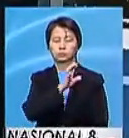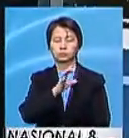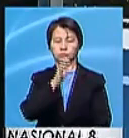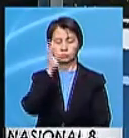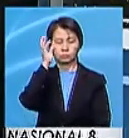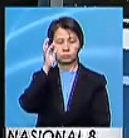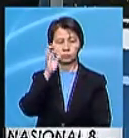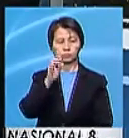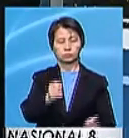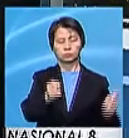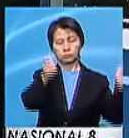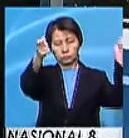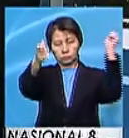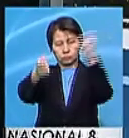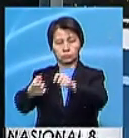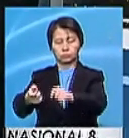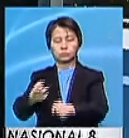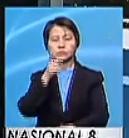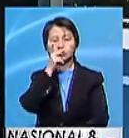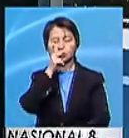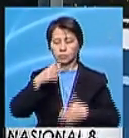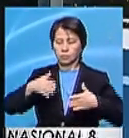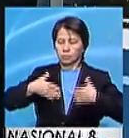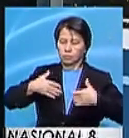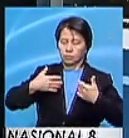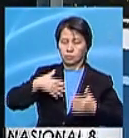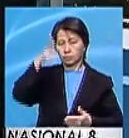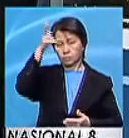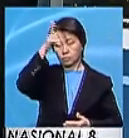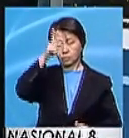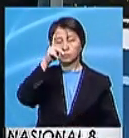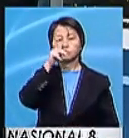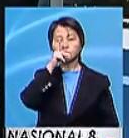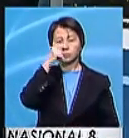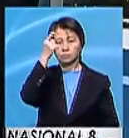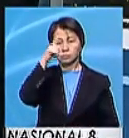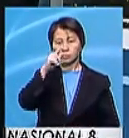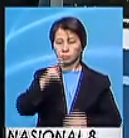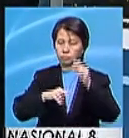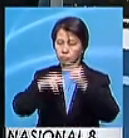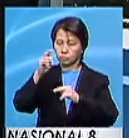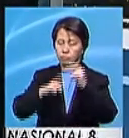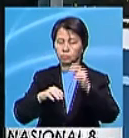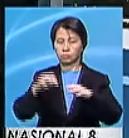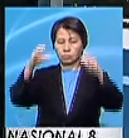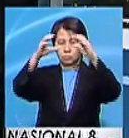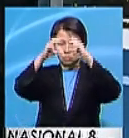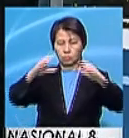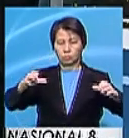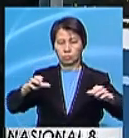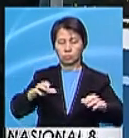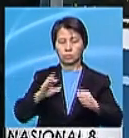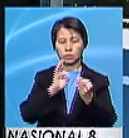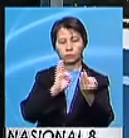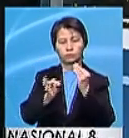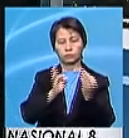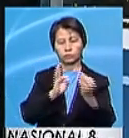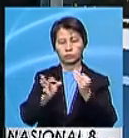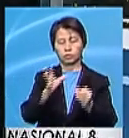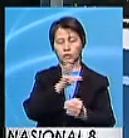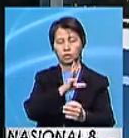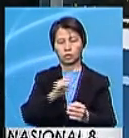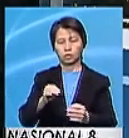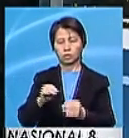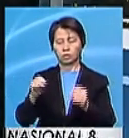Squash Kedah, Cheong Pak Kau, gembira dengan cadangan Kerajaan Negeri Kedah untuk membina sebuah kompleks gelanggang futsal dan squash